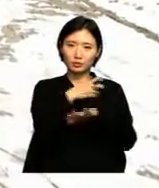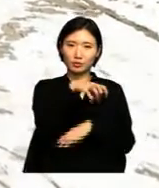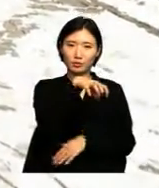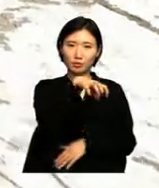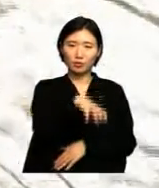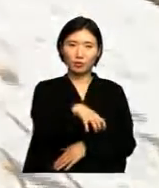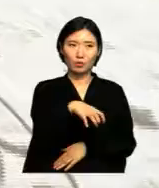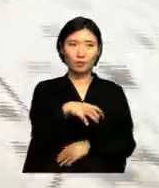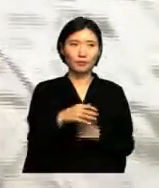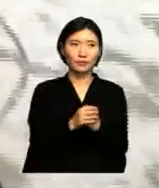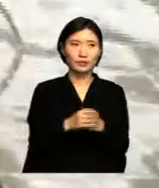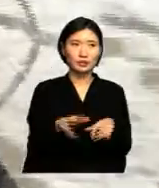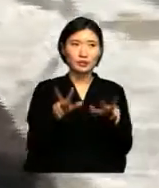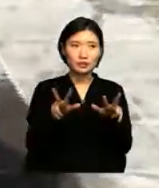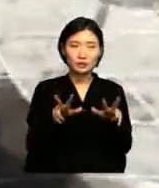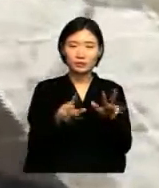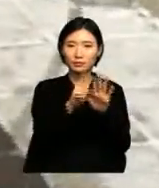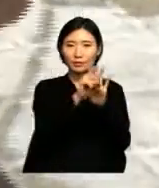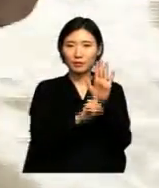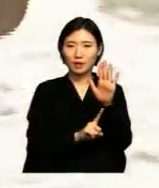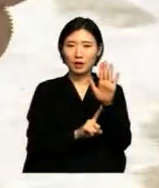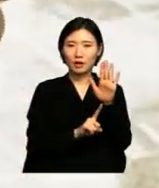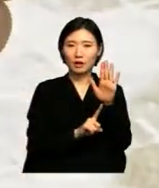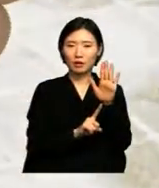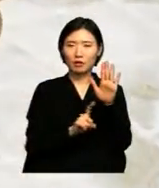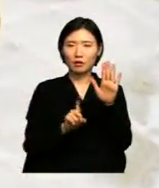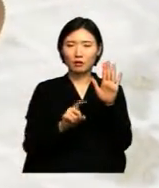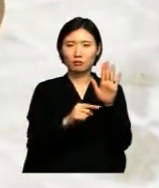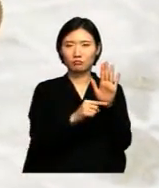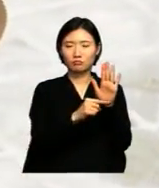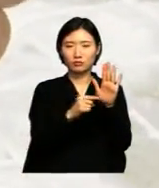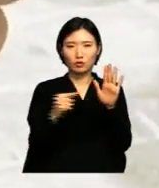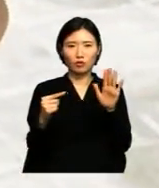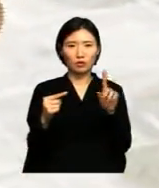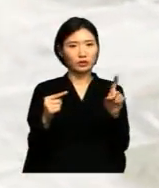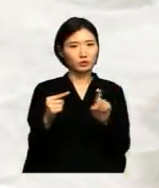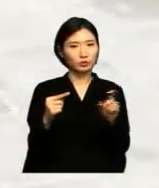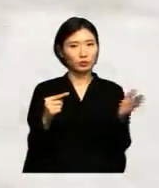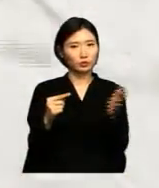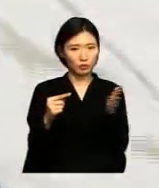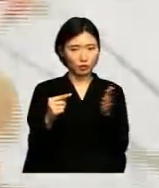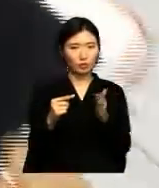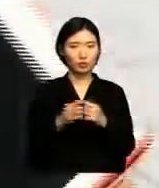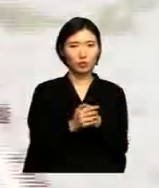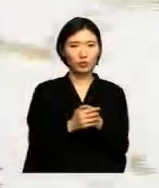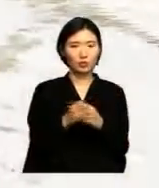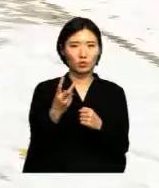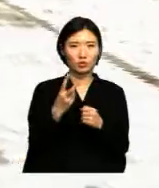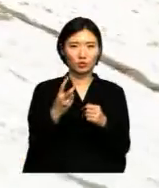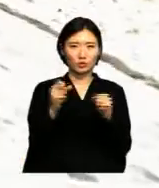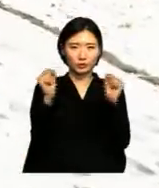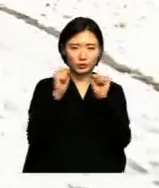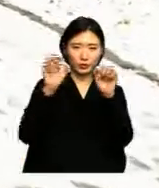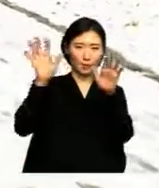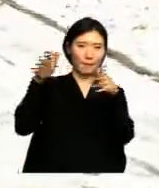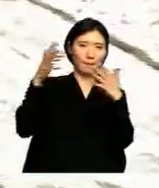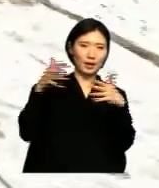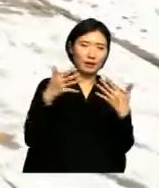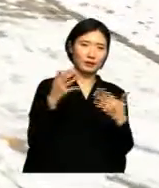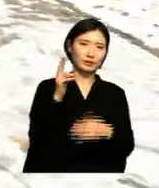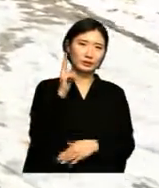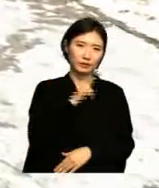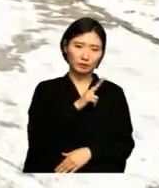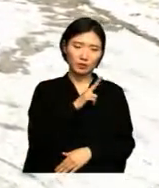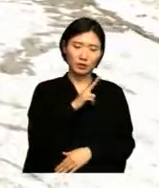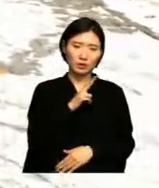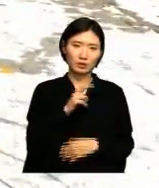지금 보시는 것처럼 현재 기온은 영하 10도 가까이 떨어져 있습니다. 게다가 이 찬바람까지 불고 있어서